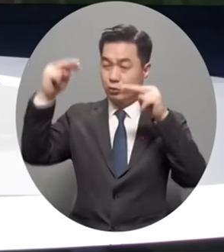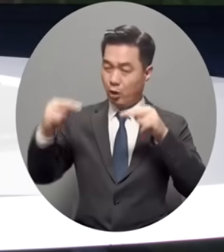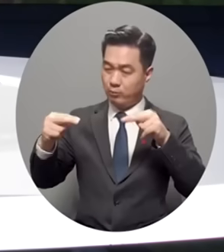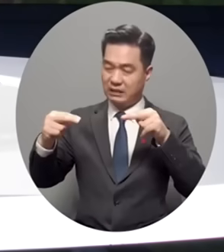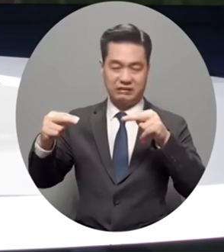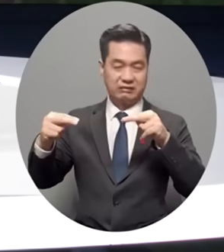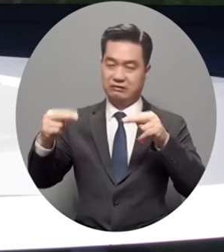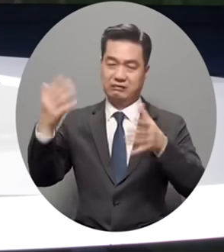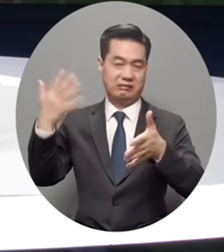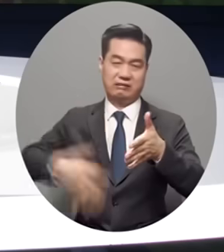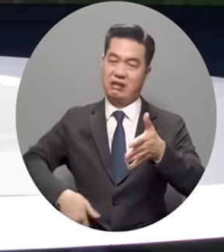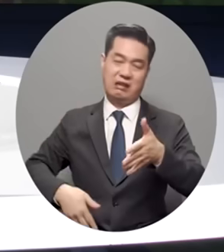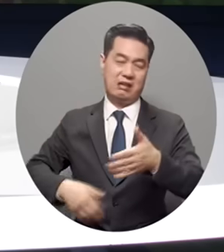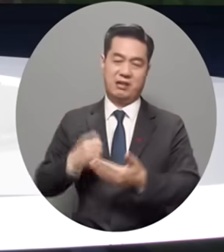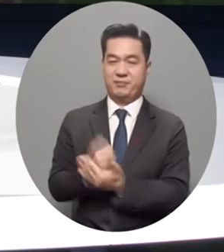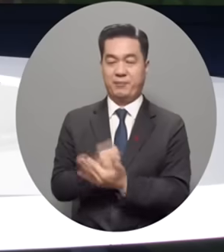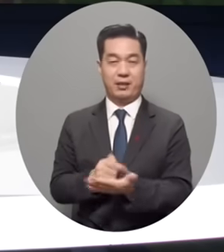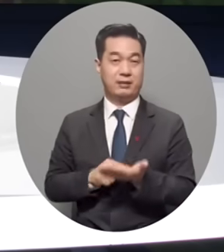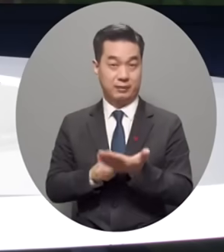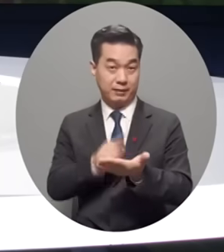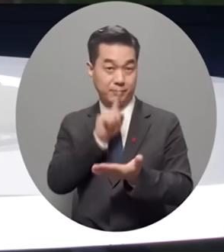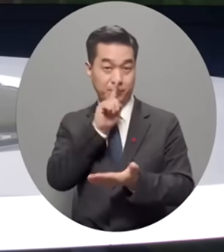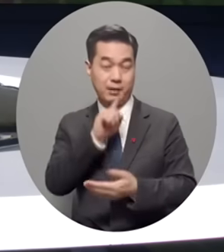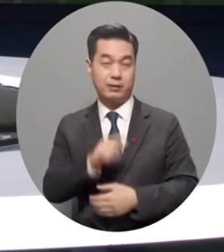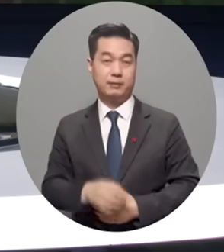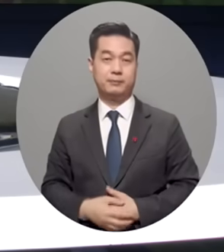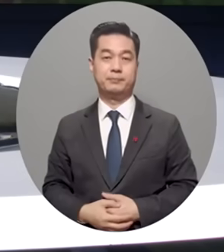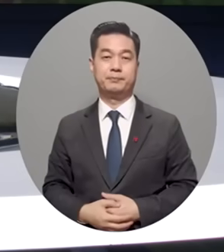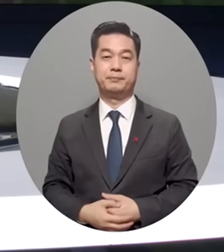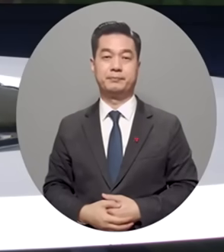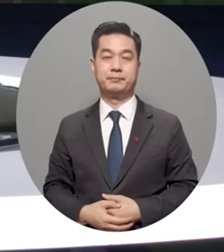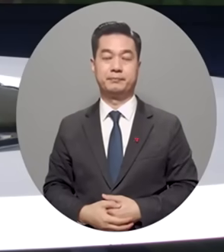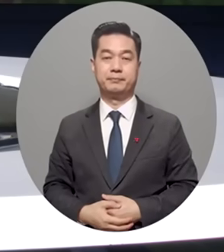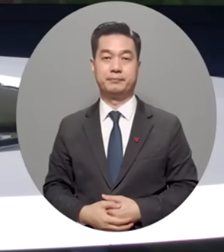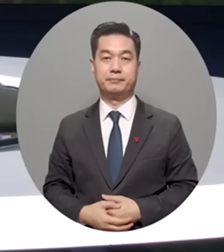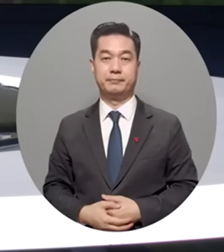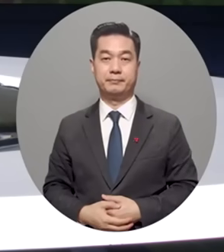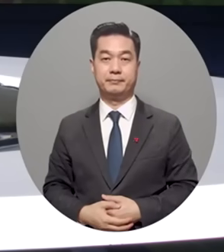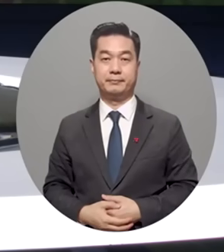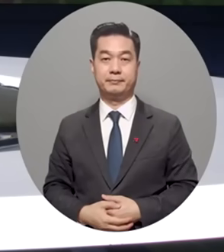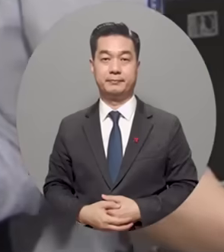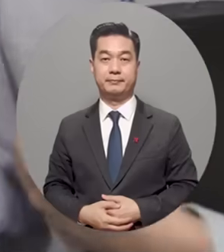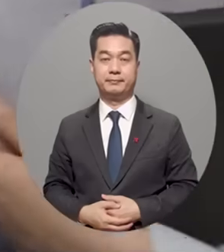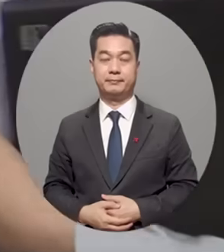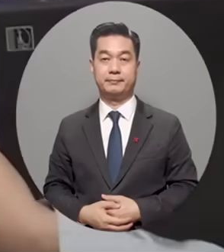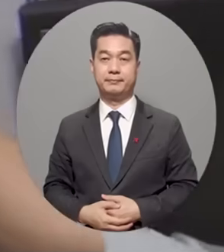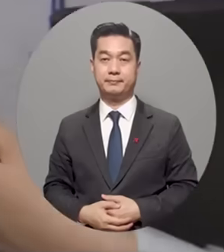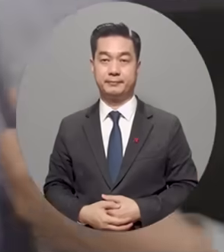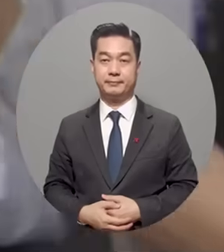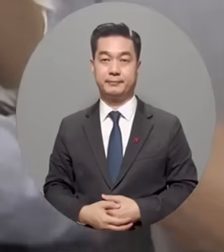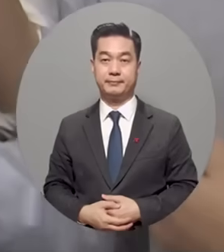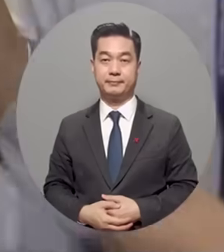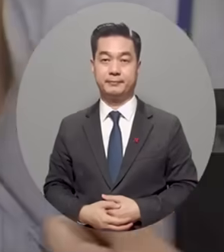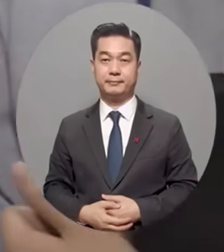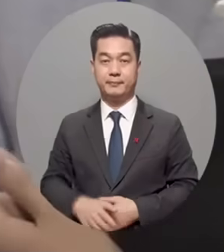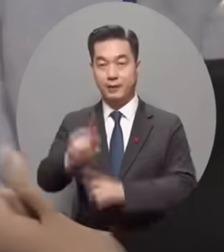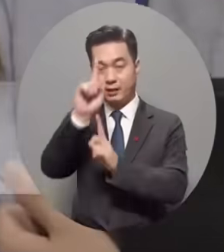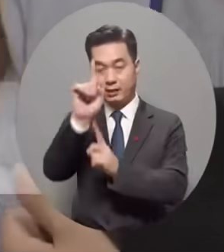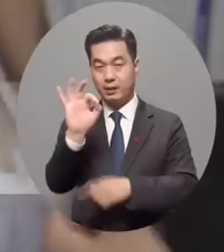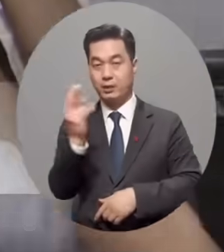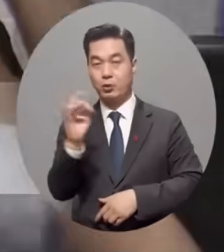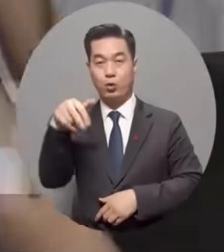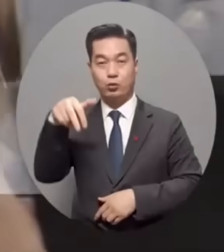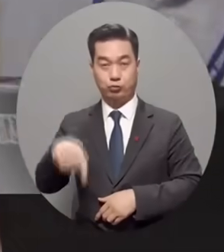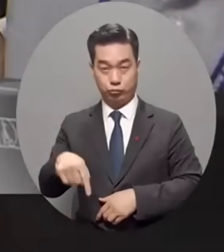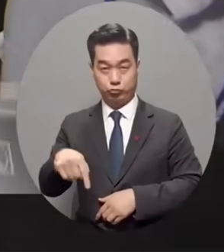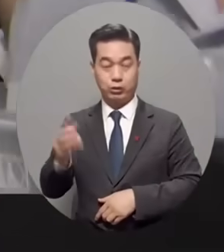한참 부족하다는 비판이 나오고 있습니다. 신재훈 기자가 전하겠습니다. 이용주 전 의원은